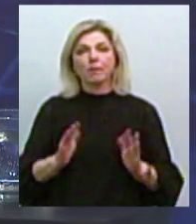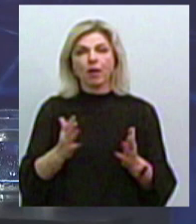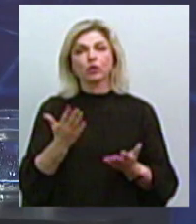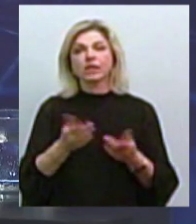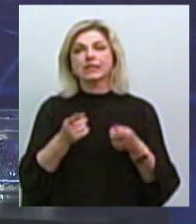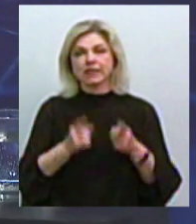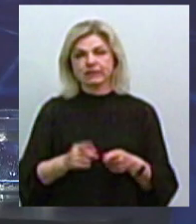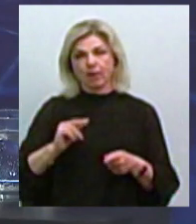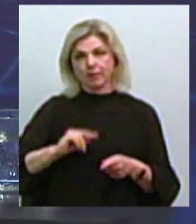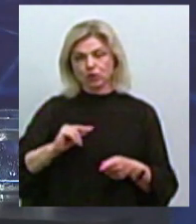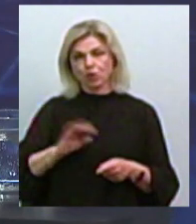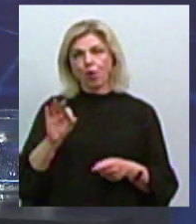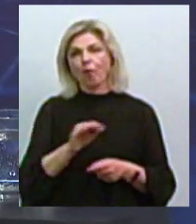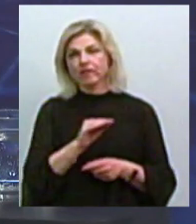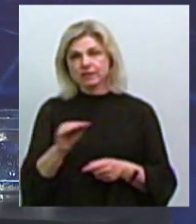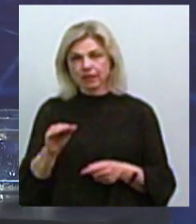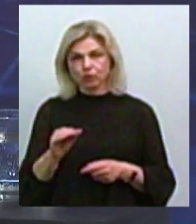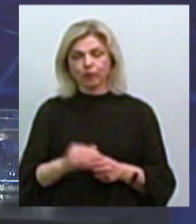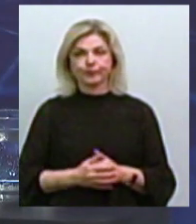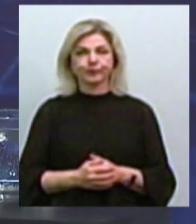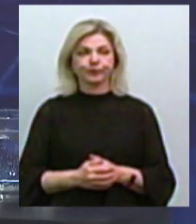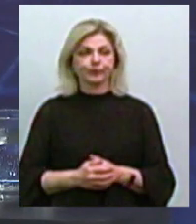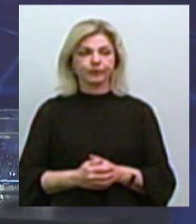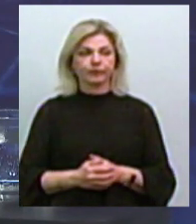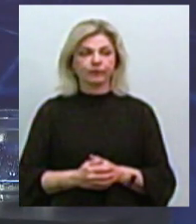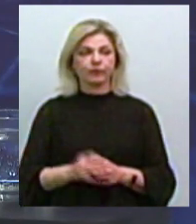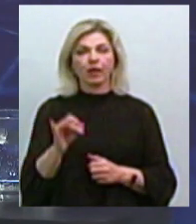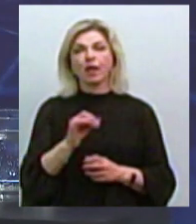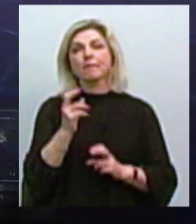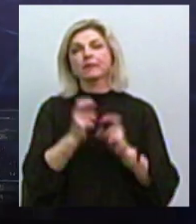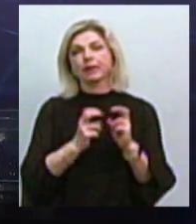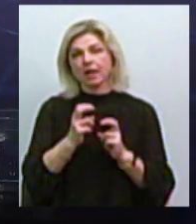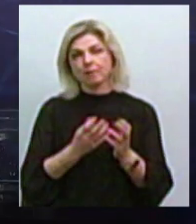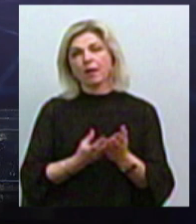дійсно працює офіційно і підприємство сплачує